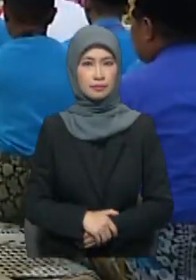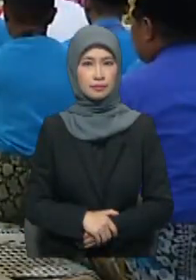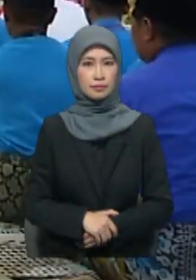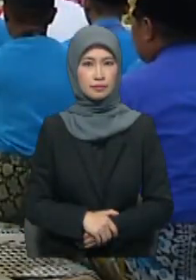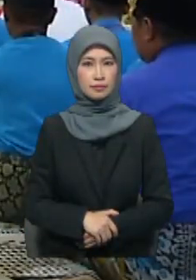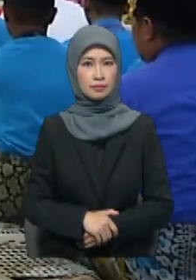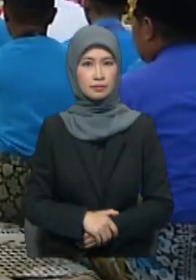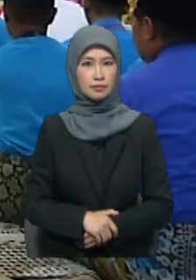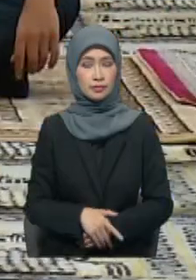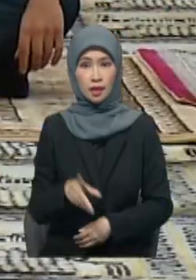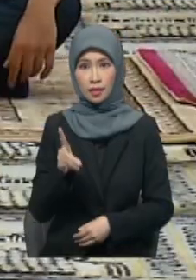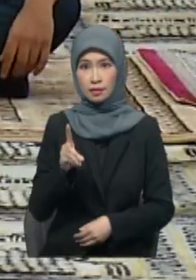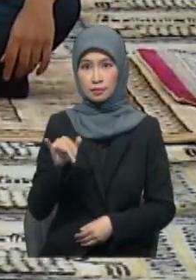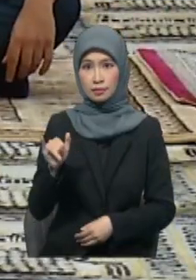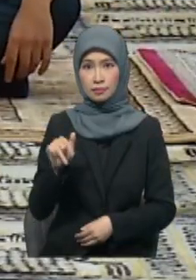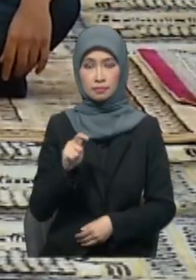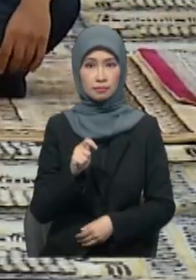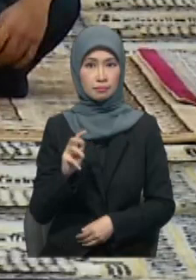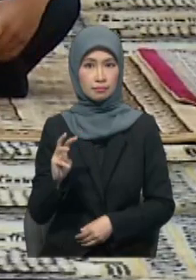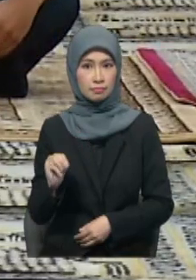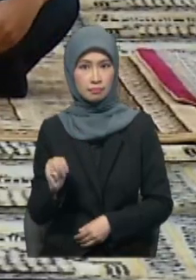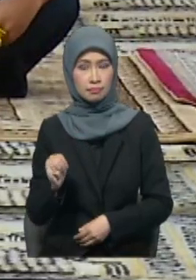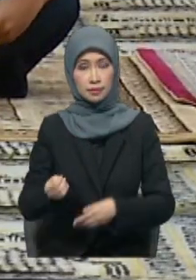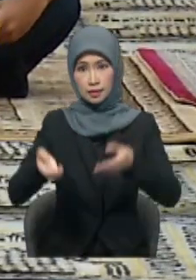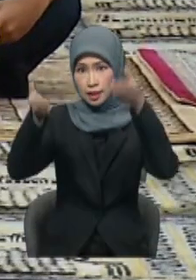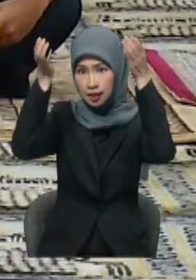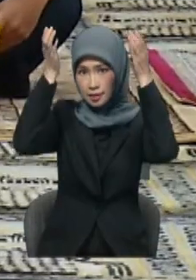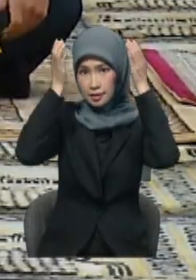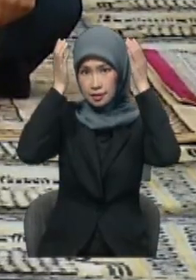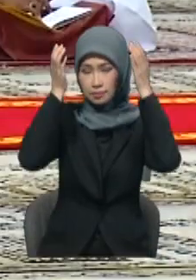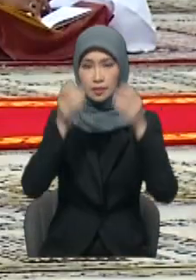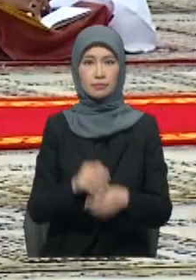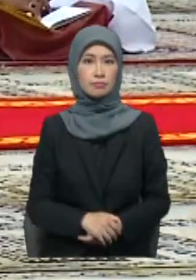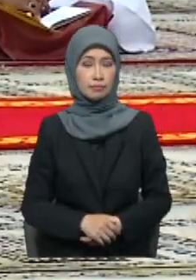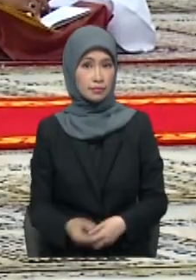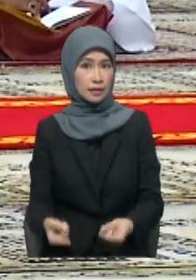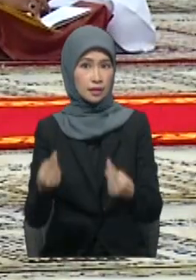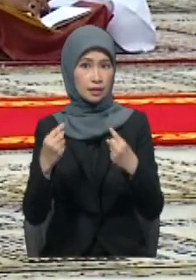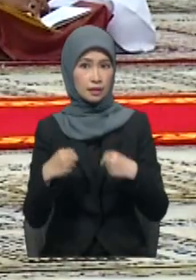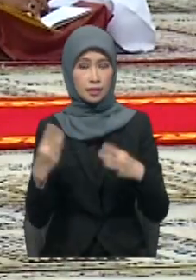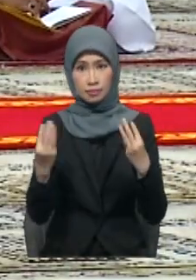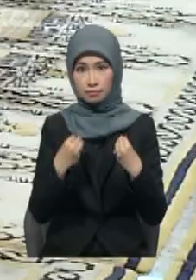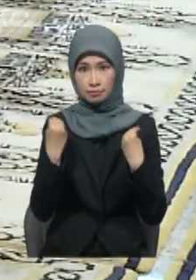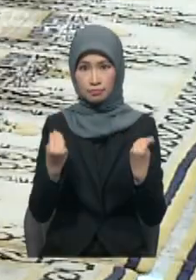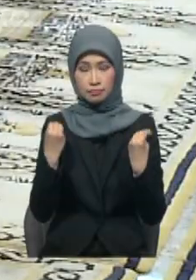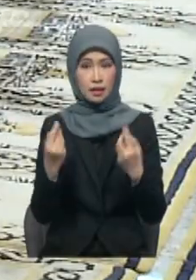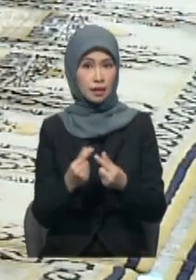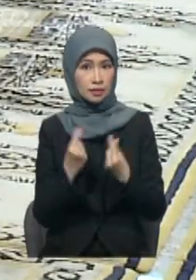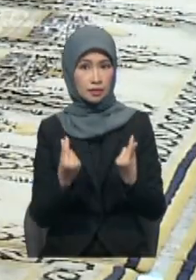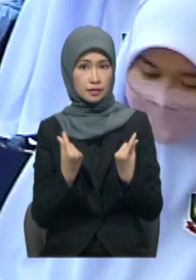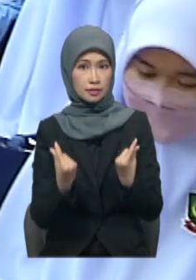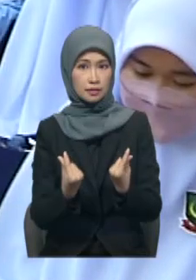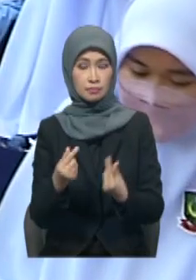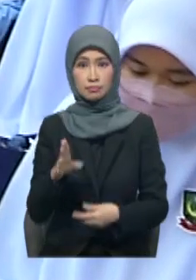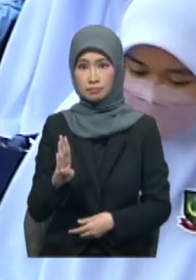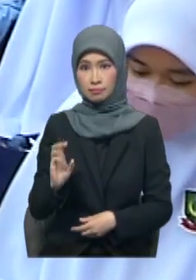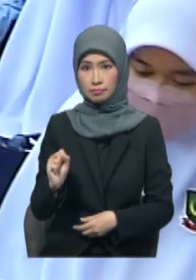ini duli yang teramat Mulia Paduka seri pengiran muda mahkota berkenan berangkat ke Majlis khatam al-quran 40